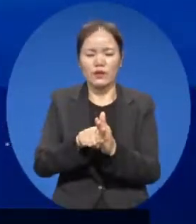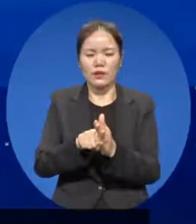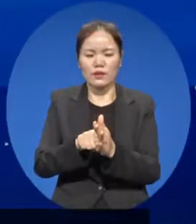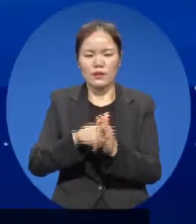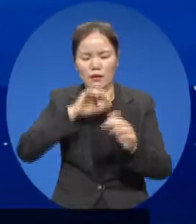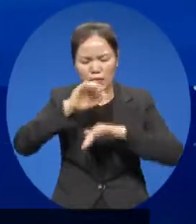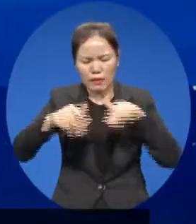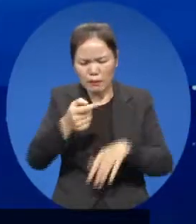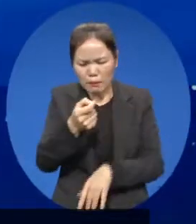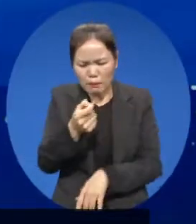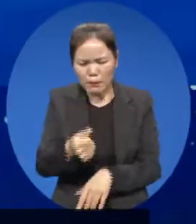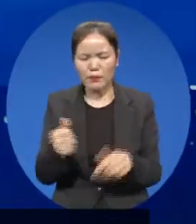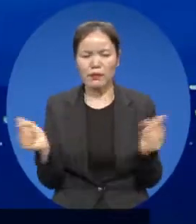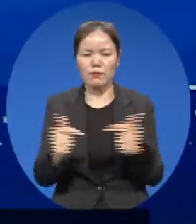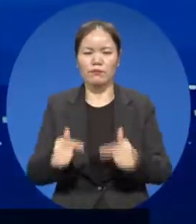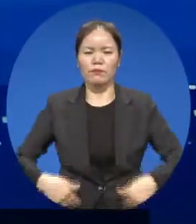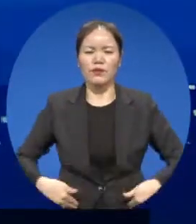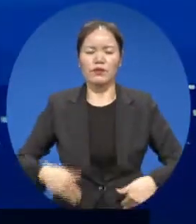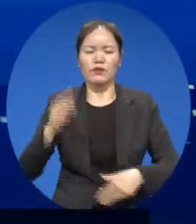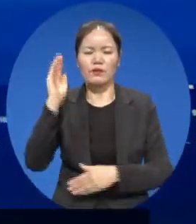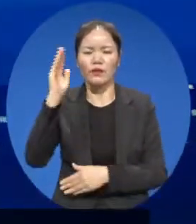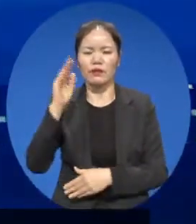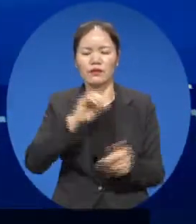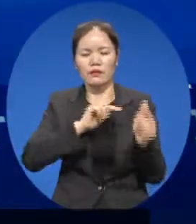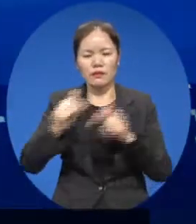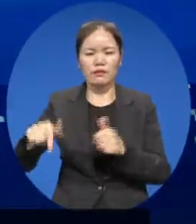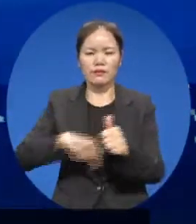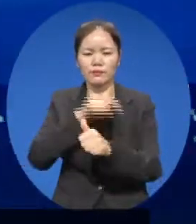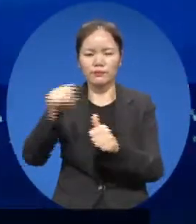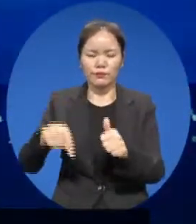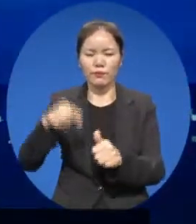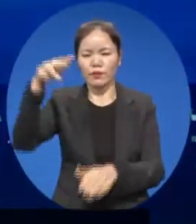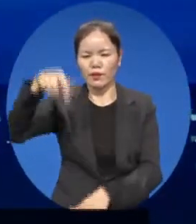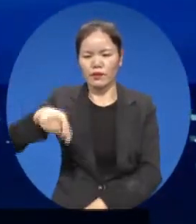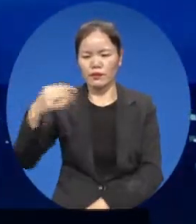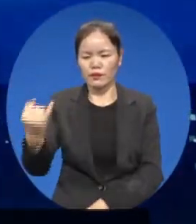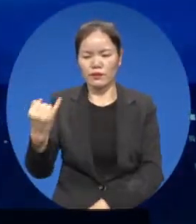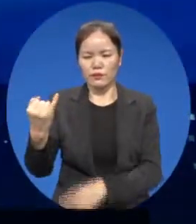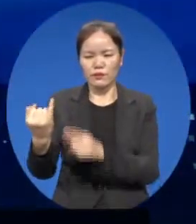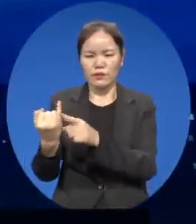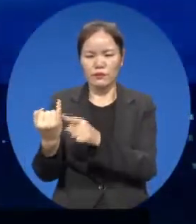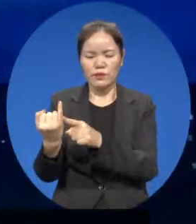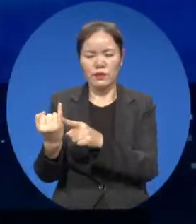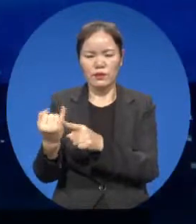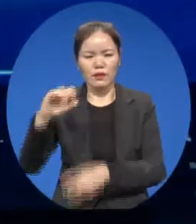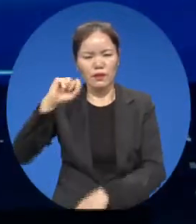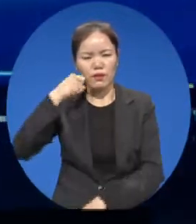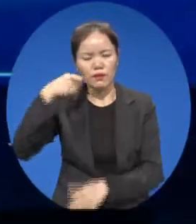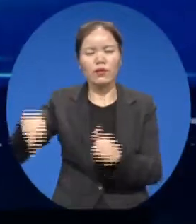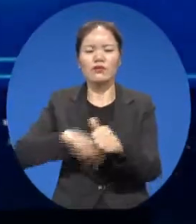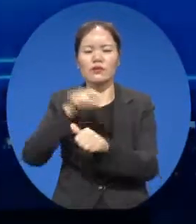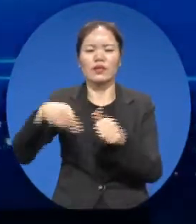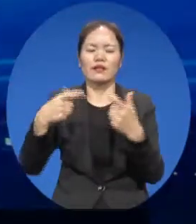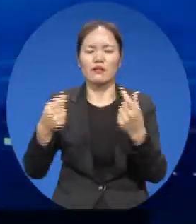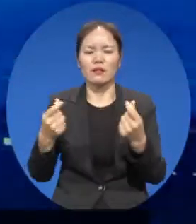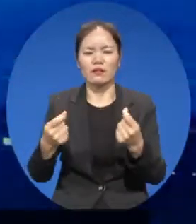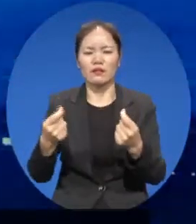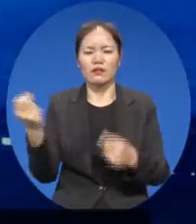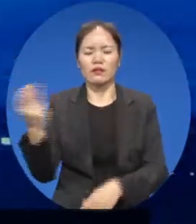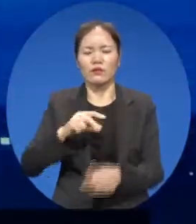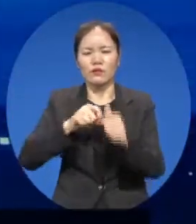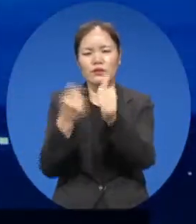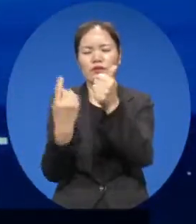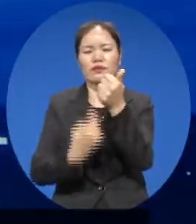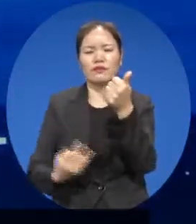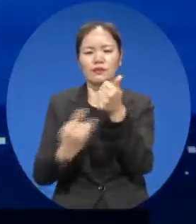이 같은 여러 결론에 나오고 있는 상황에서 사실 충 에 장관 의 좀 수세에 몰린 형 곡이기도 합니다 아울러 징계위원회